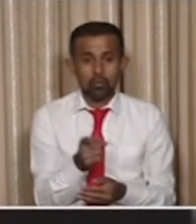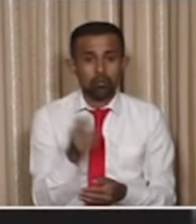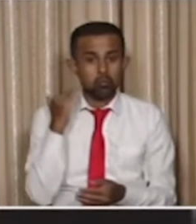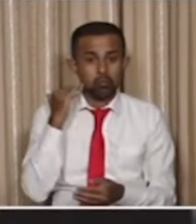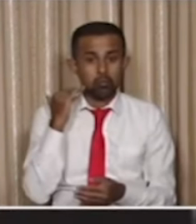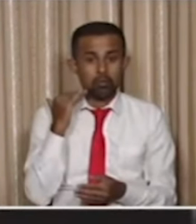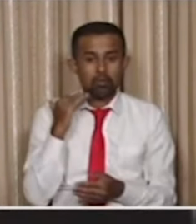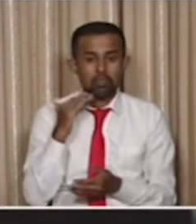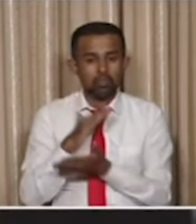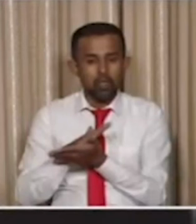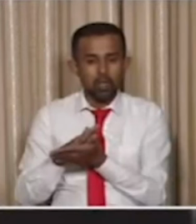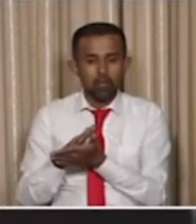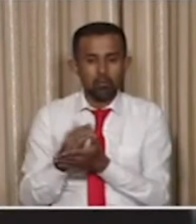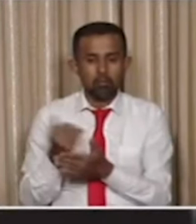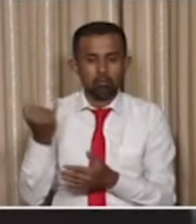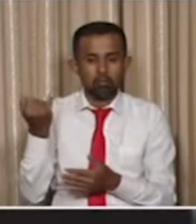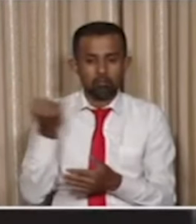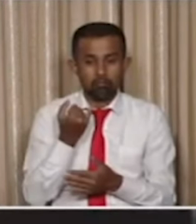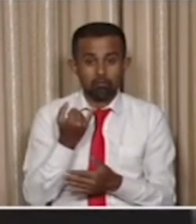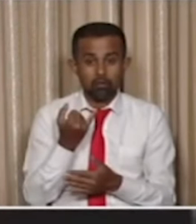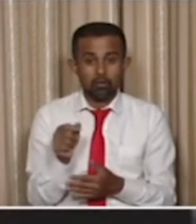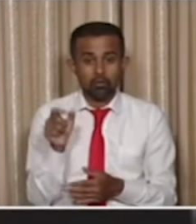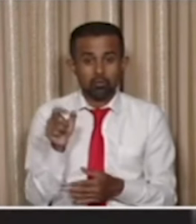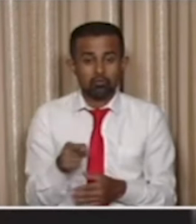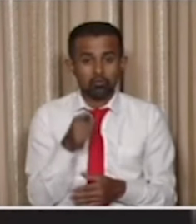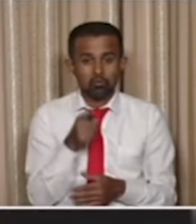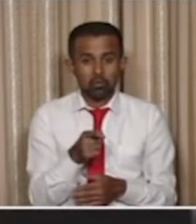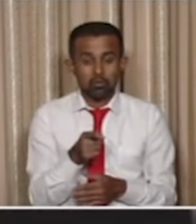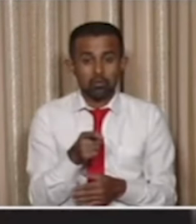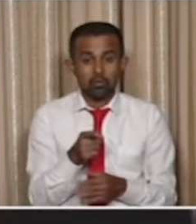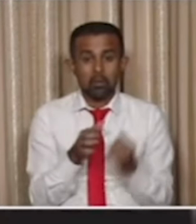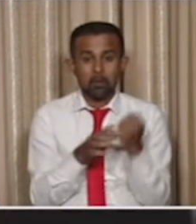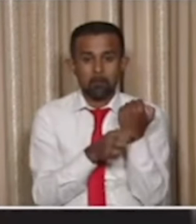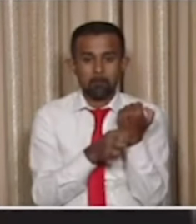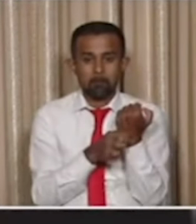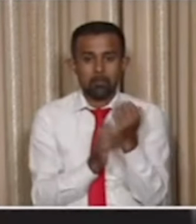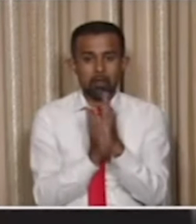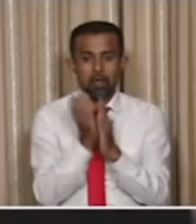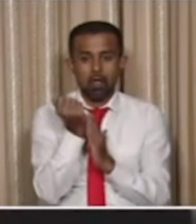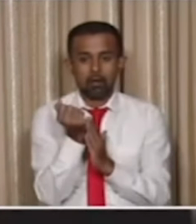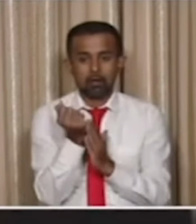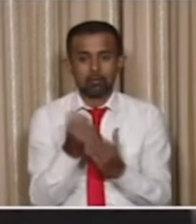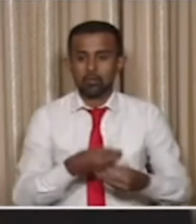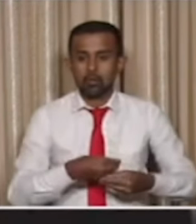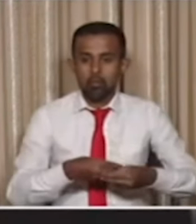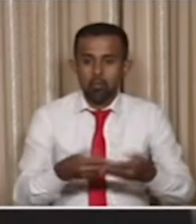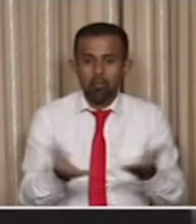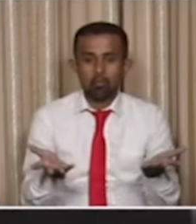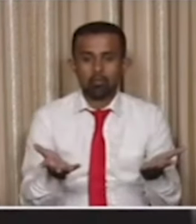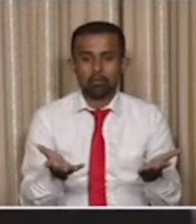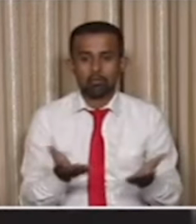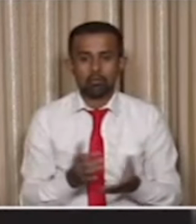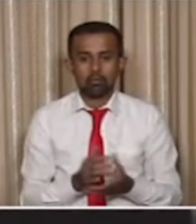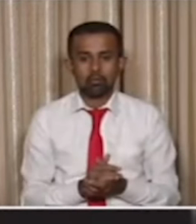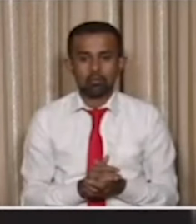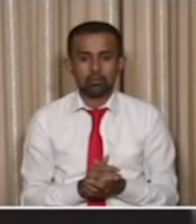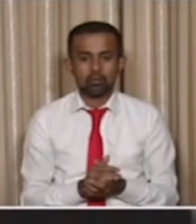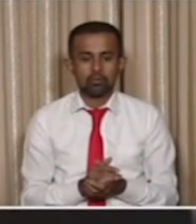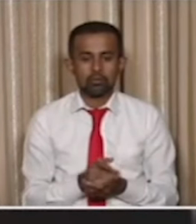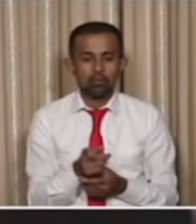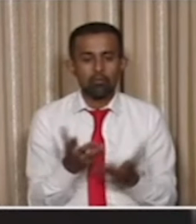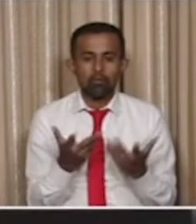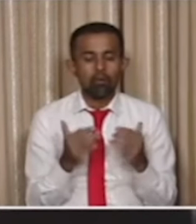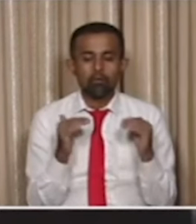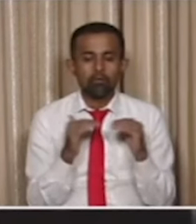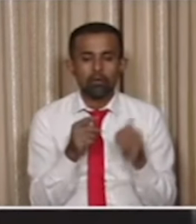සාමාන්‍යයෙන් අපරාධයකට චෝදනා ලද චුදිතයාට තියෙන වරප්‍රසාද අයිතින් ටික අහිමි කිරීම මේක කතරම් සාධාරණද කියන